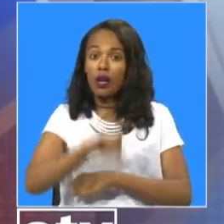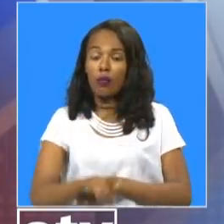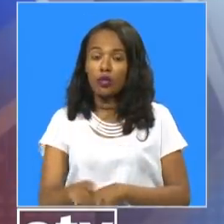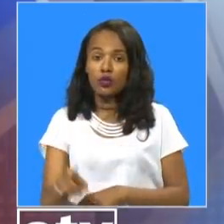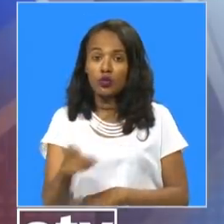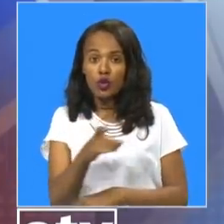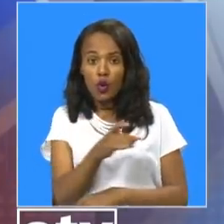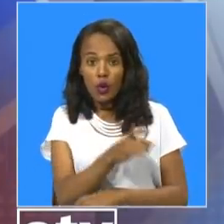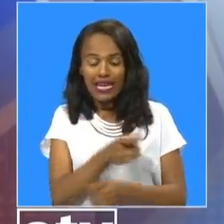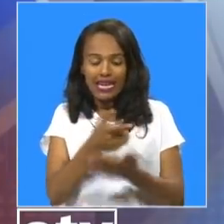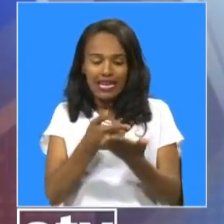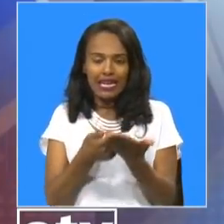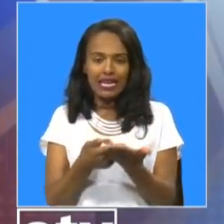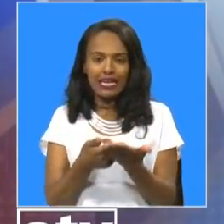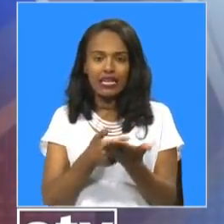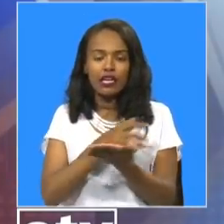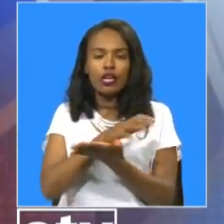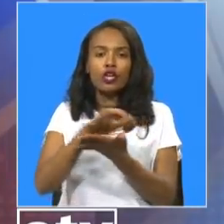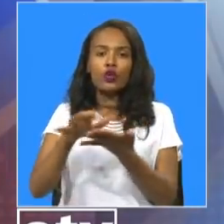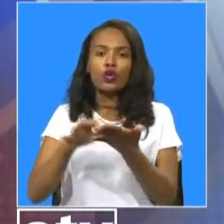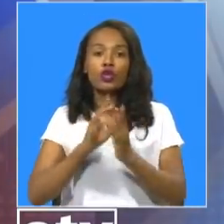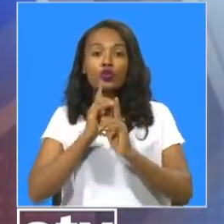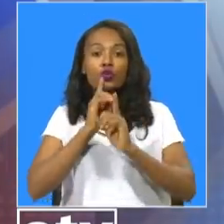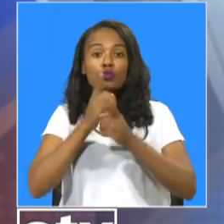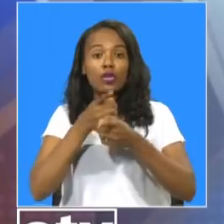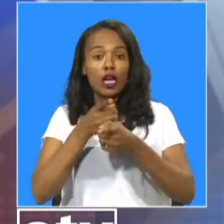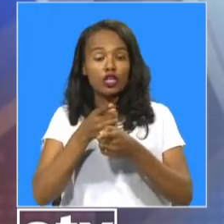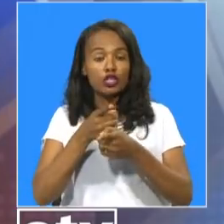እንደመሆኑ ይህንን የወረርሽኝ ምላሹን